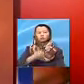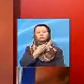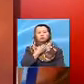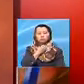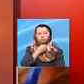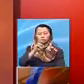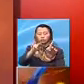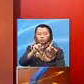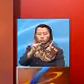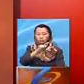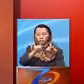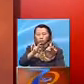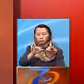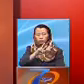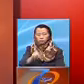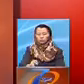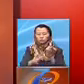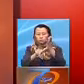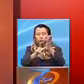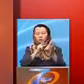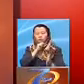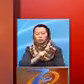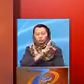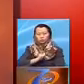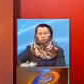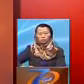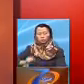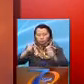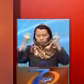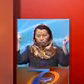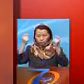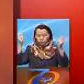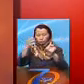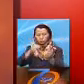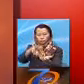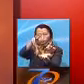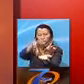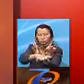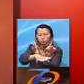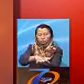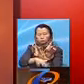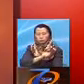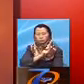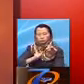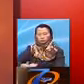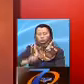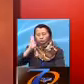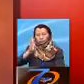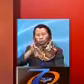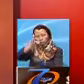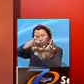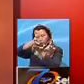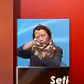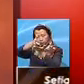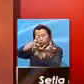Sultan nazrin Shah sebagai timbalan yang di-pertuan agong upacara sambutan dan pengisytiharan seri Paduka Baginda akan disiarkan